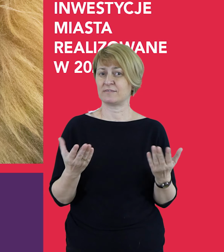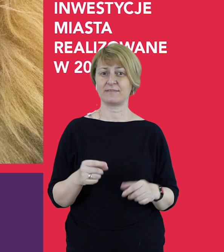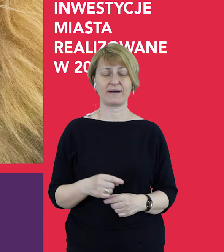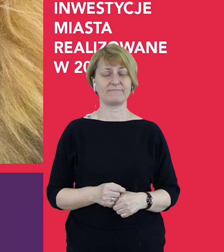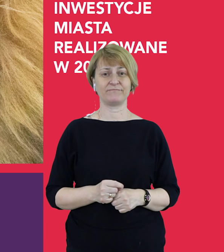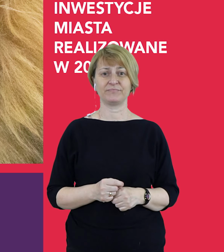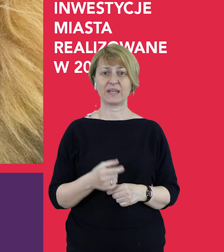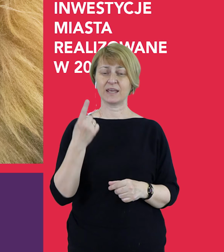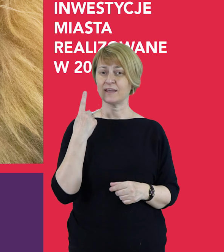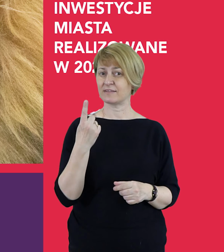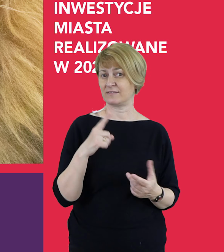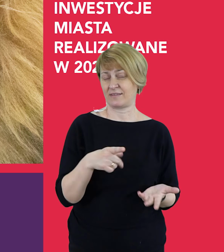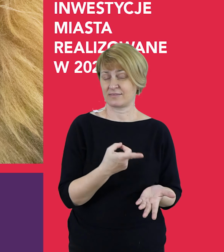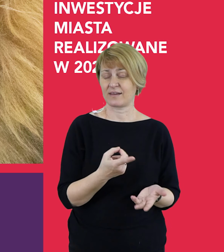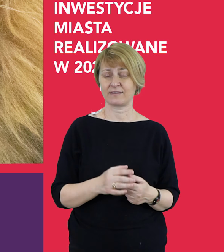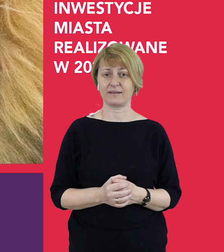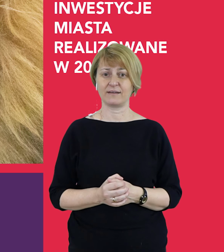zwierzętami,